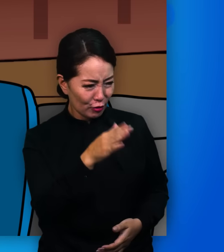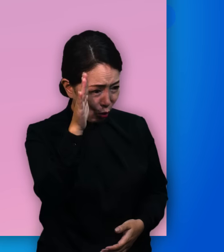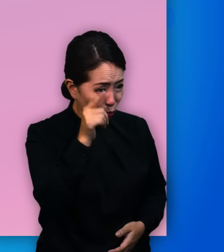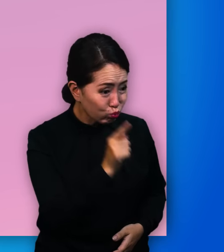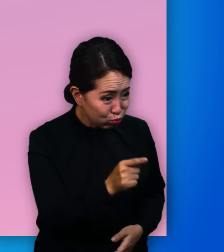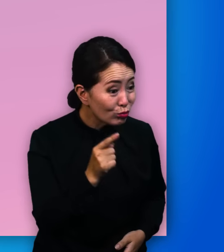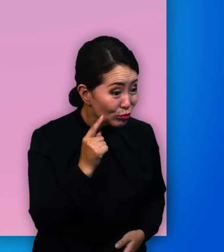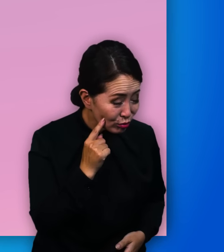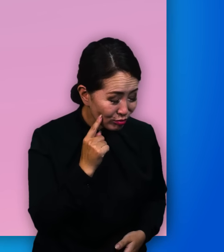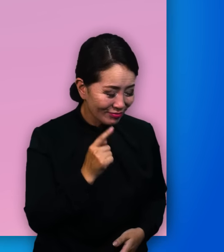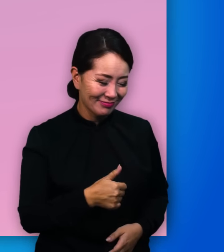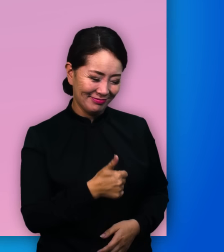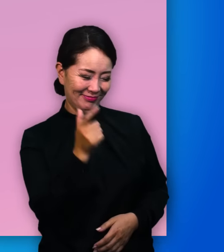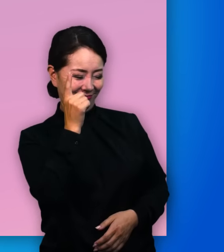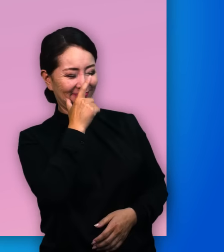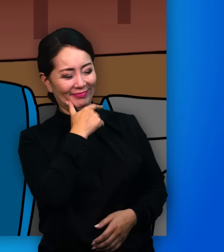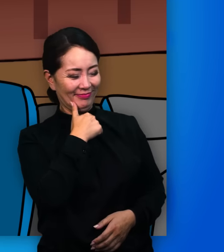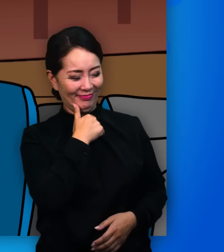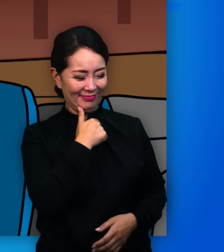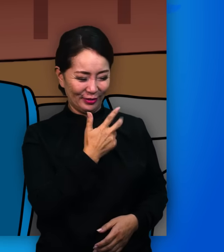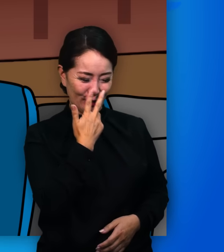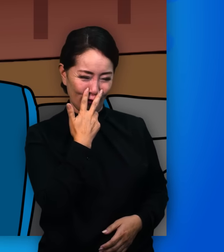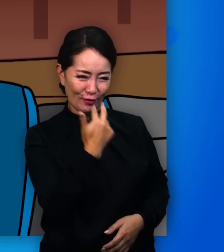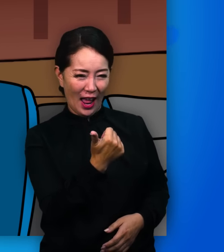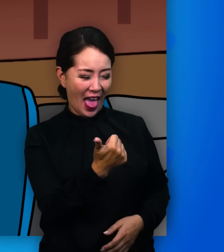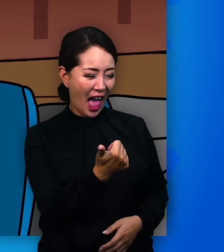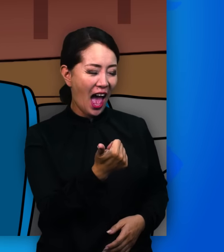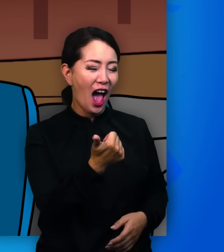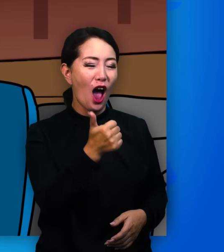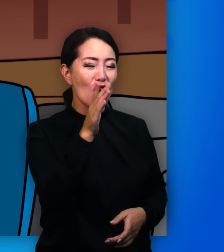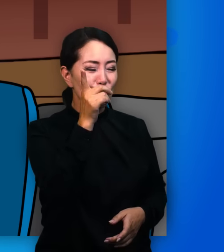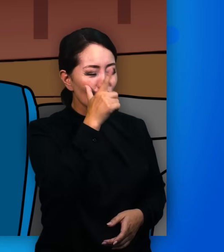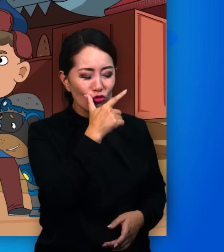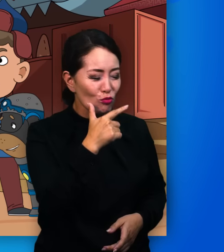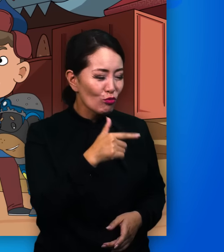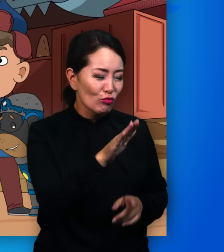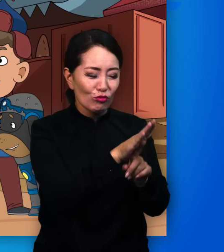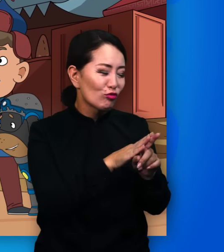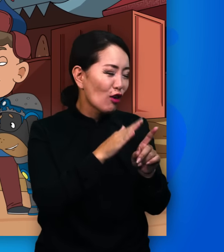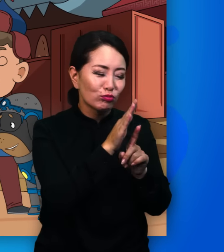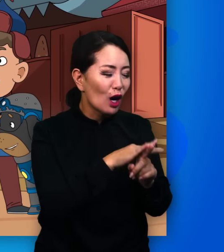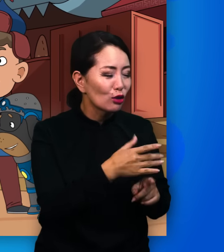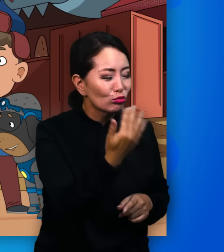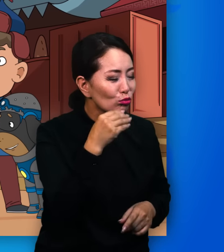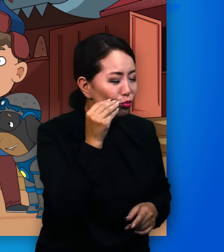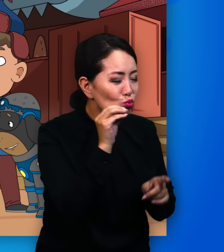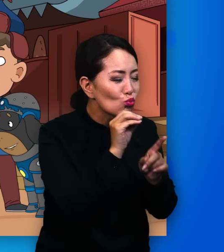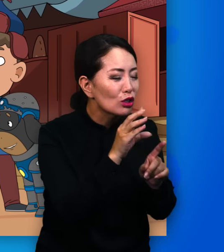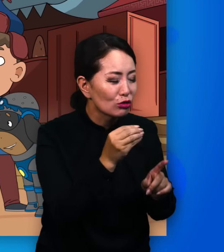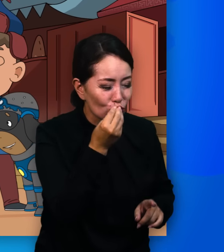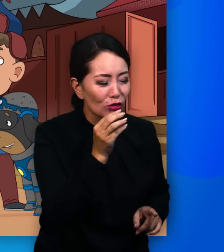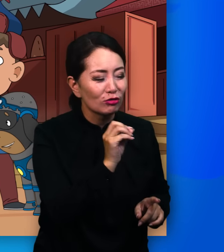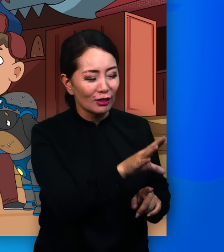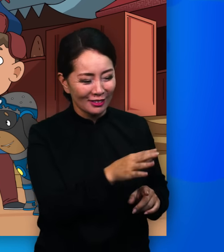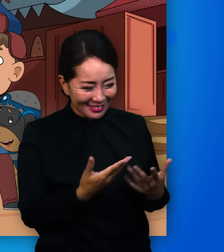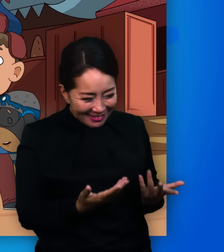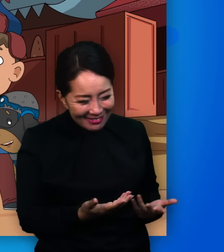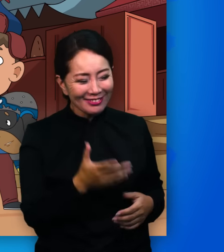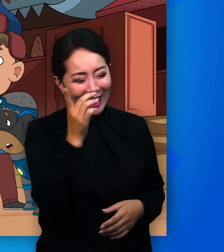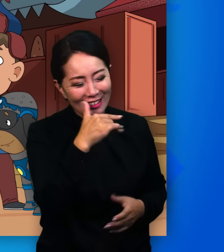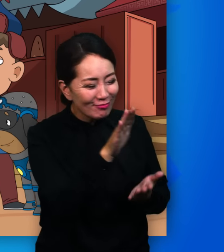чаддээ. Кул гэж юу байдаг юм? Иддэг юм уу? Уудаг юм уу? Кул юм гэж